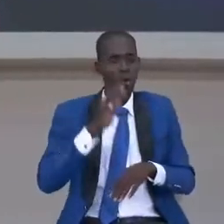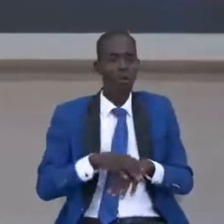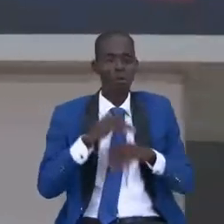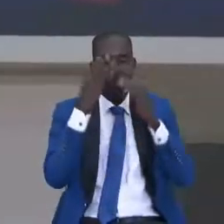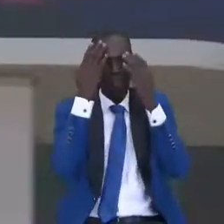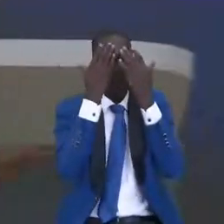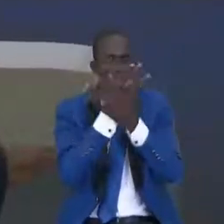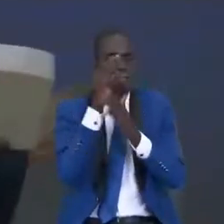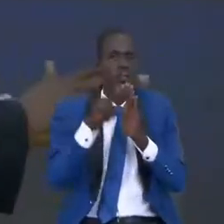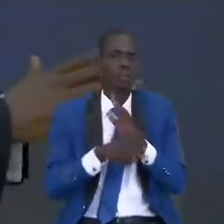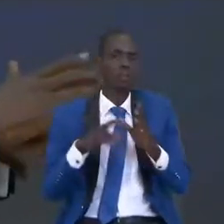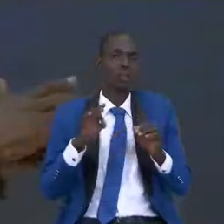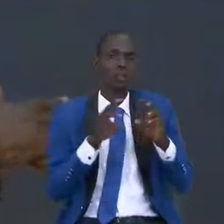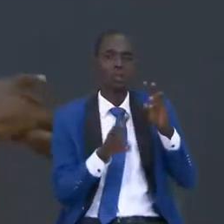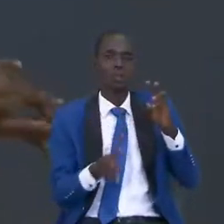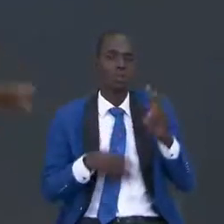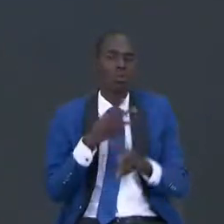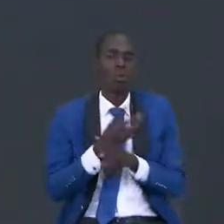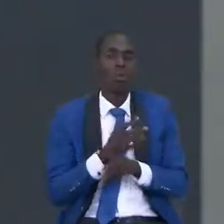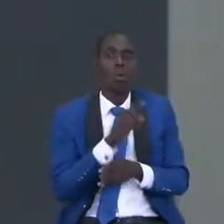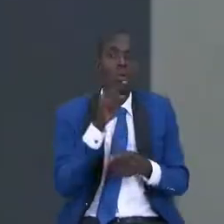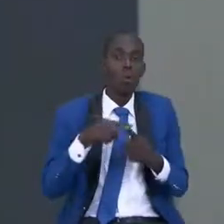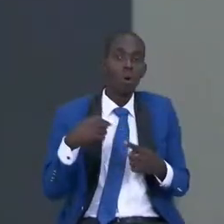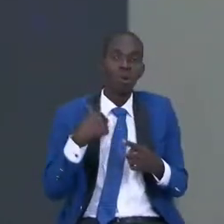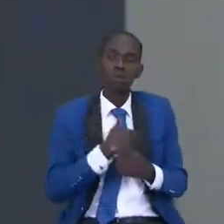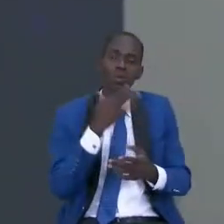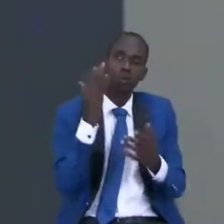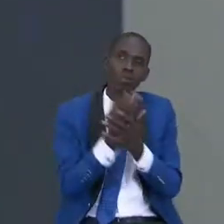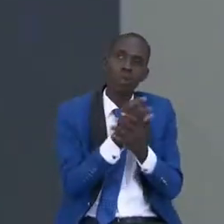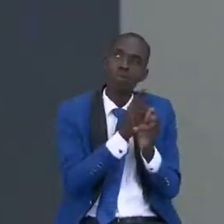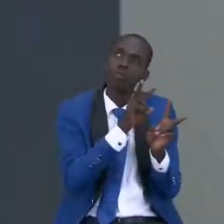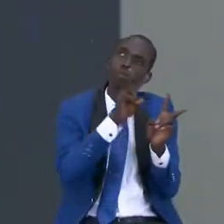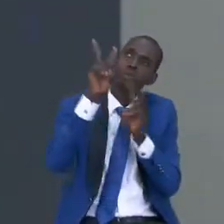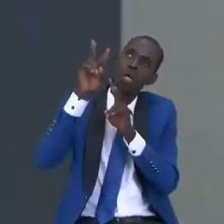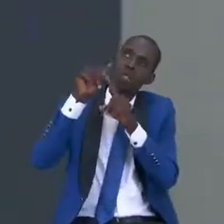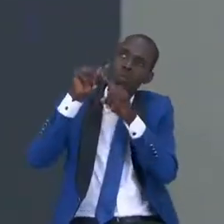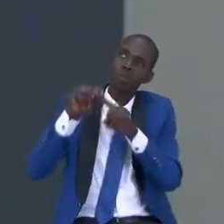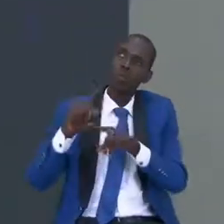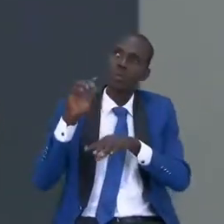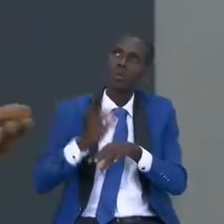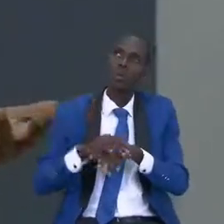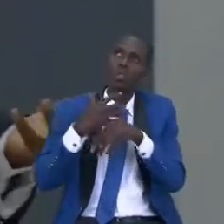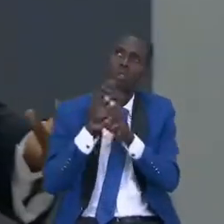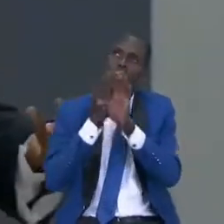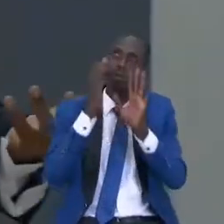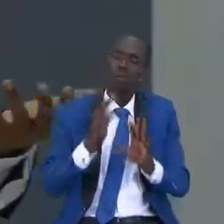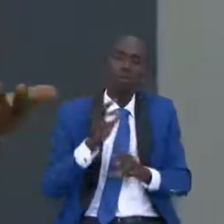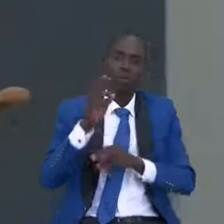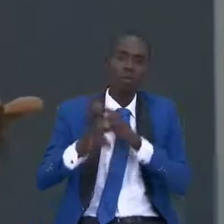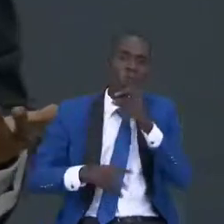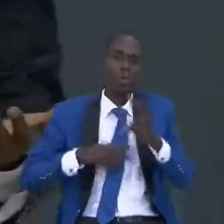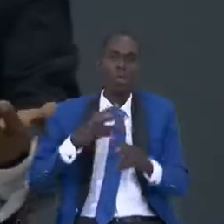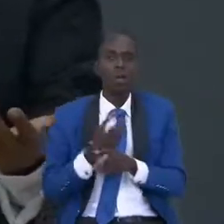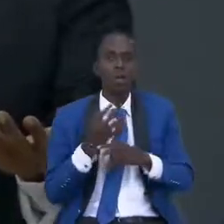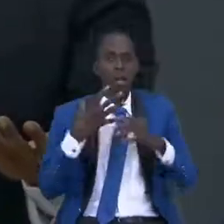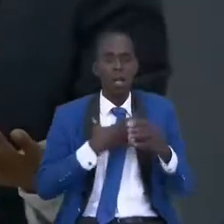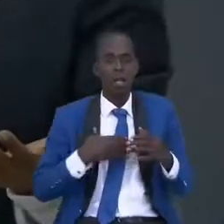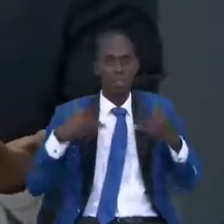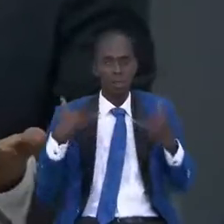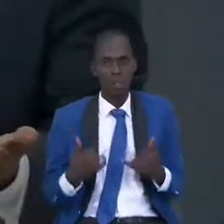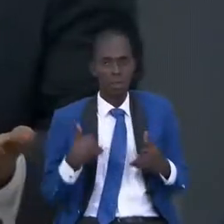Quand nous détournons nos yeux, nos regards du Créateur de tout l'univers, ensuite nous